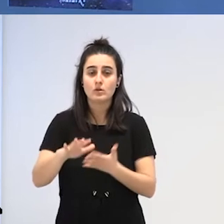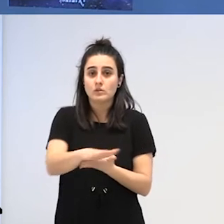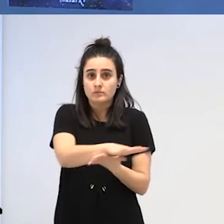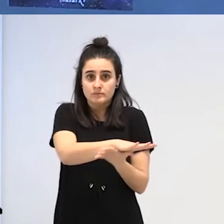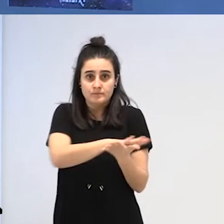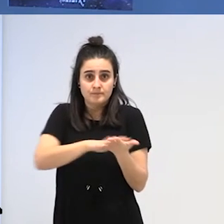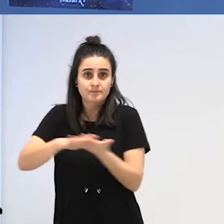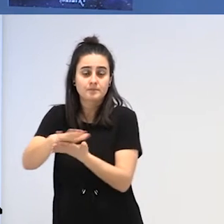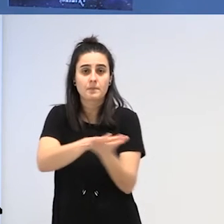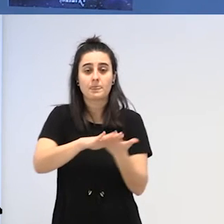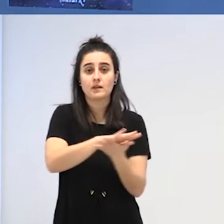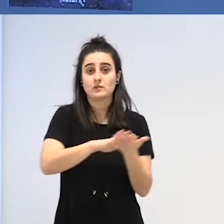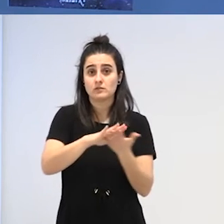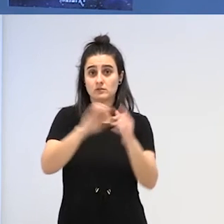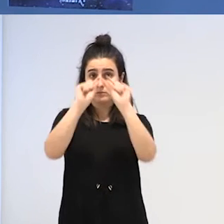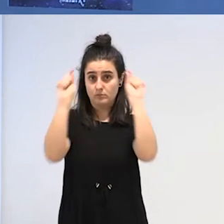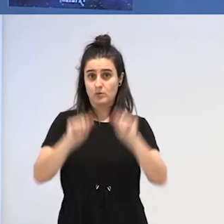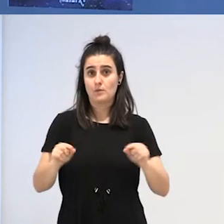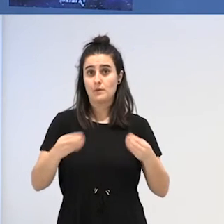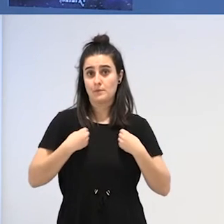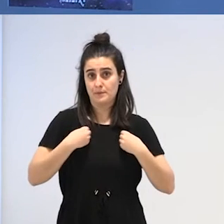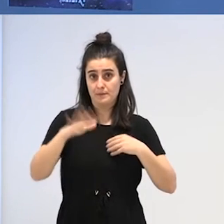ipar Euskal Herrian bizi dira.